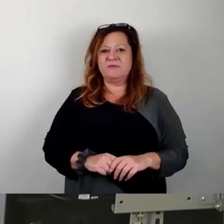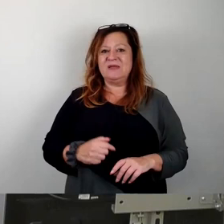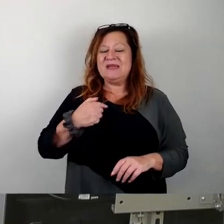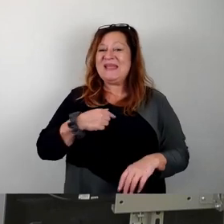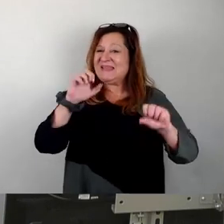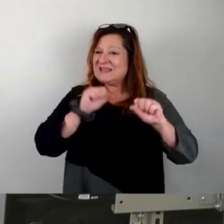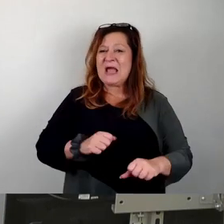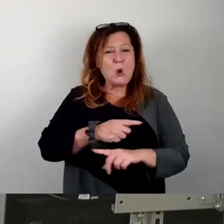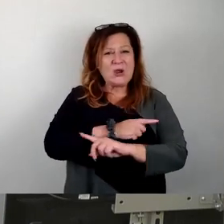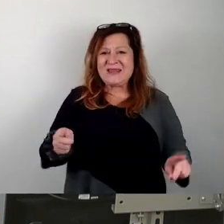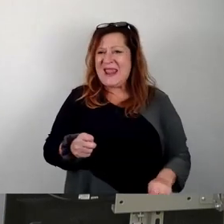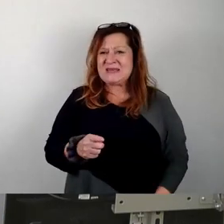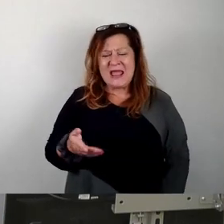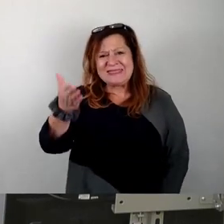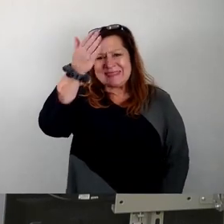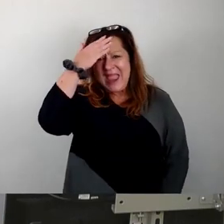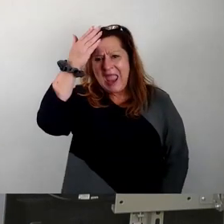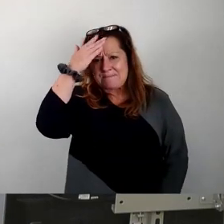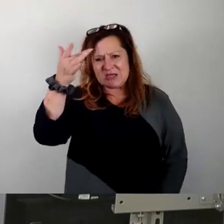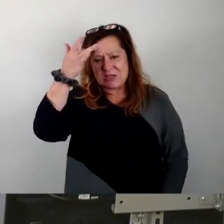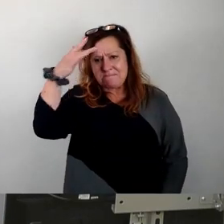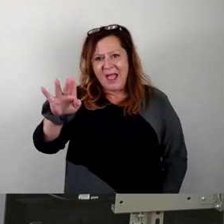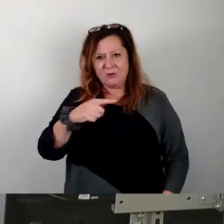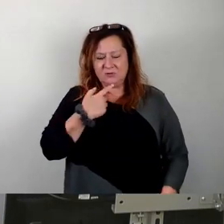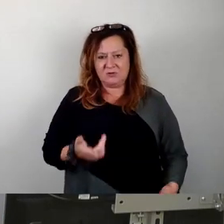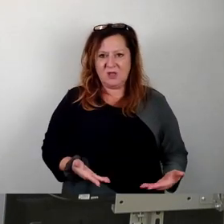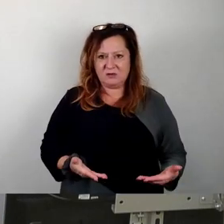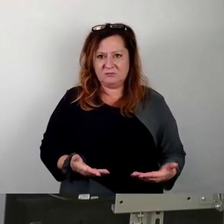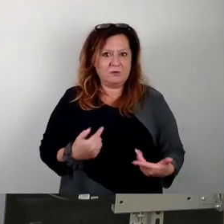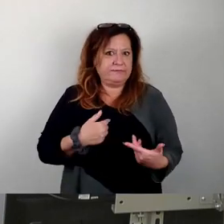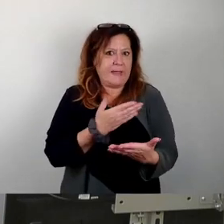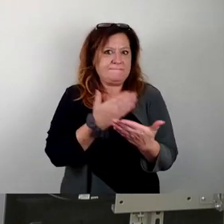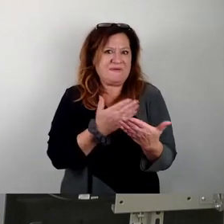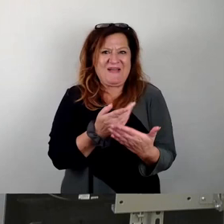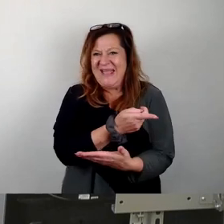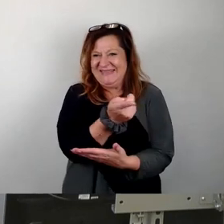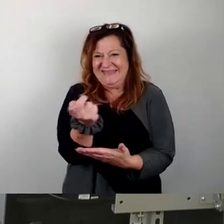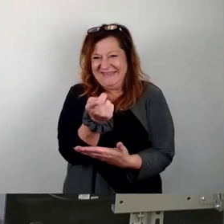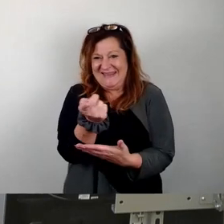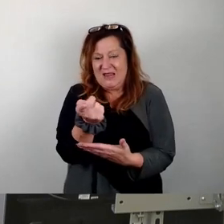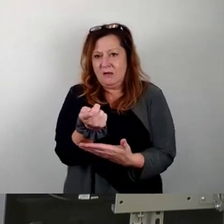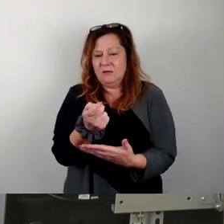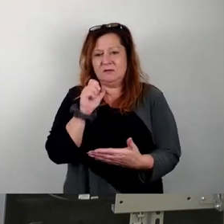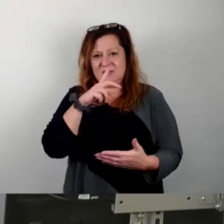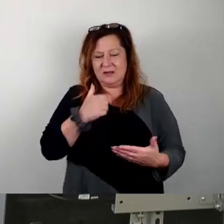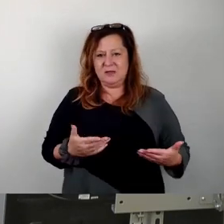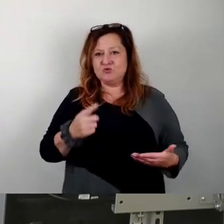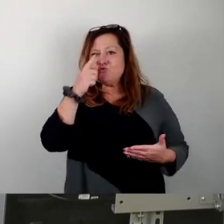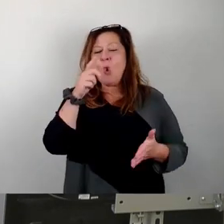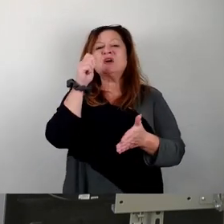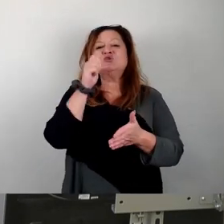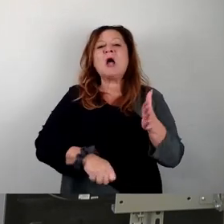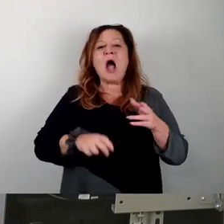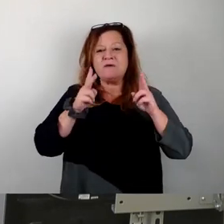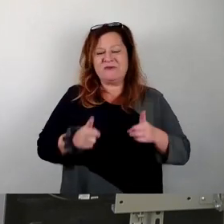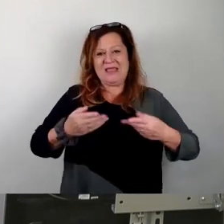Meinung öffentlich rausposaunen, das beweist ihr doch jeden Tag. Nur das Strafrecht setzt Grenzen.